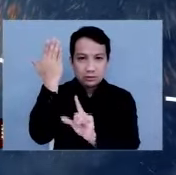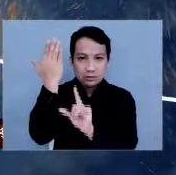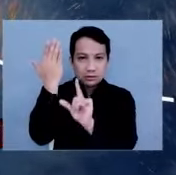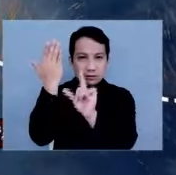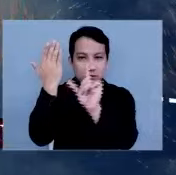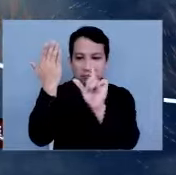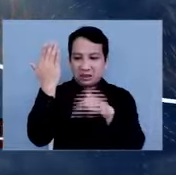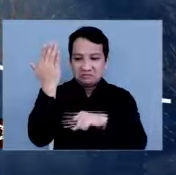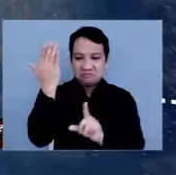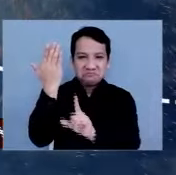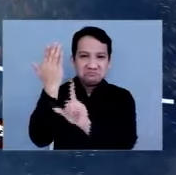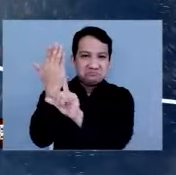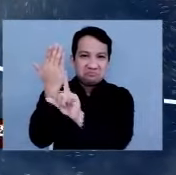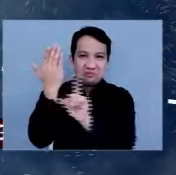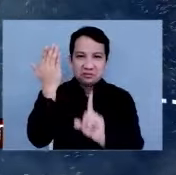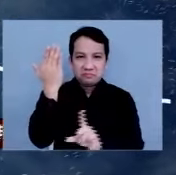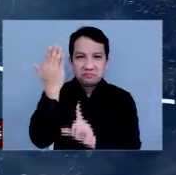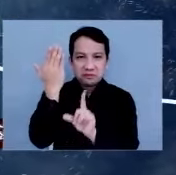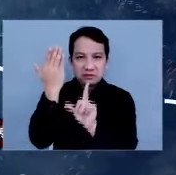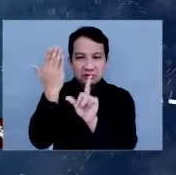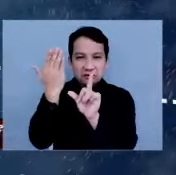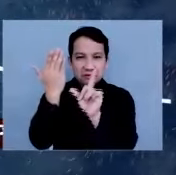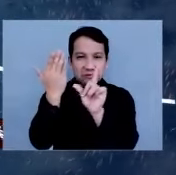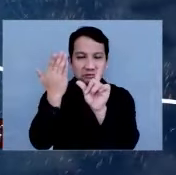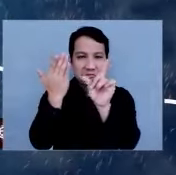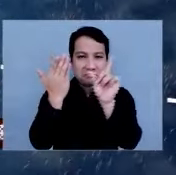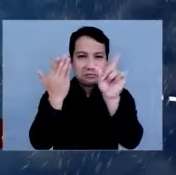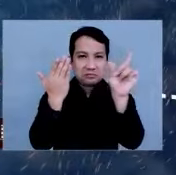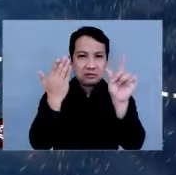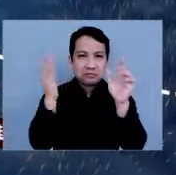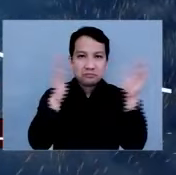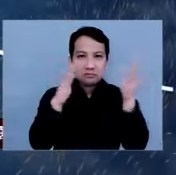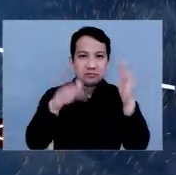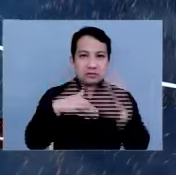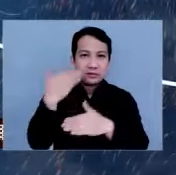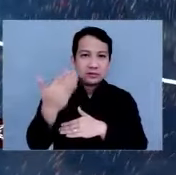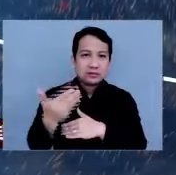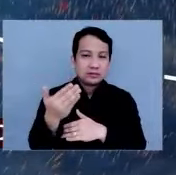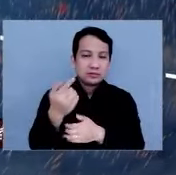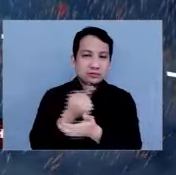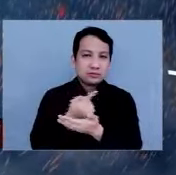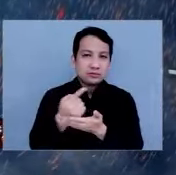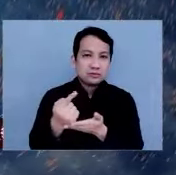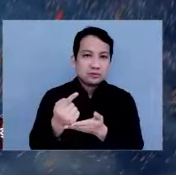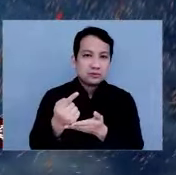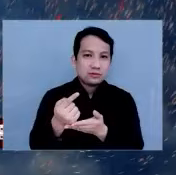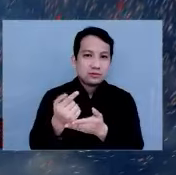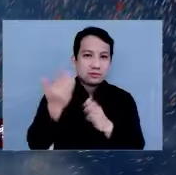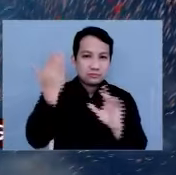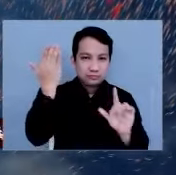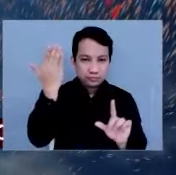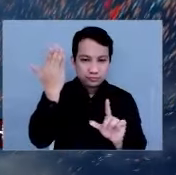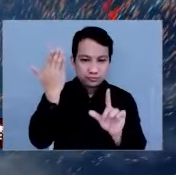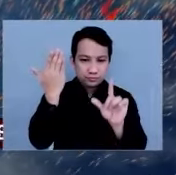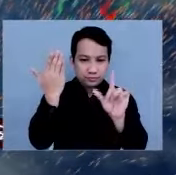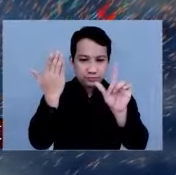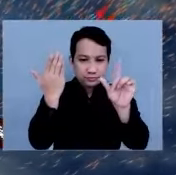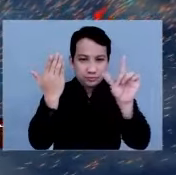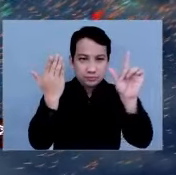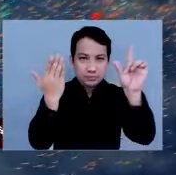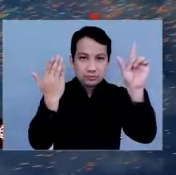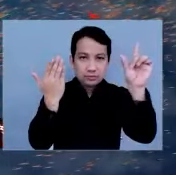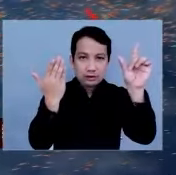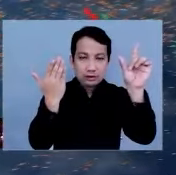magla-landfall. Ayon sa Metro Weather, posible yang maging bagyo sa susunod na linggo habang lumalayo ng bansa pahilagang